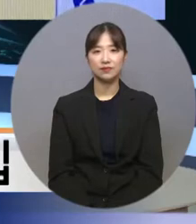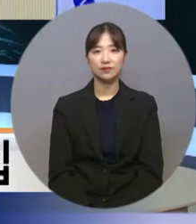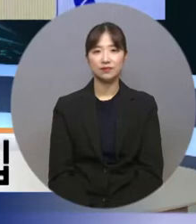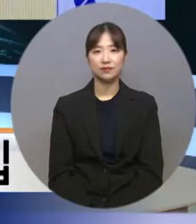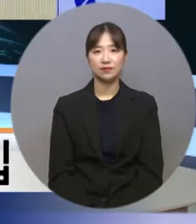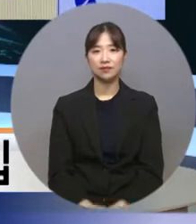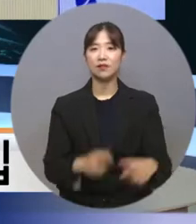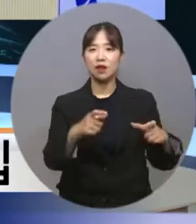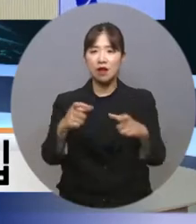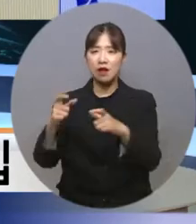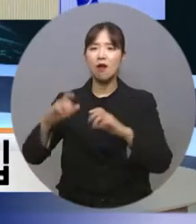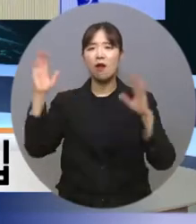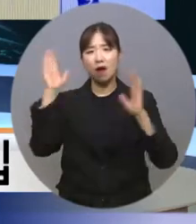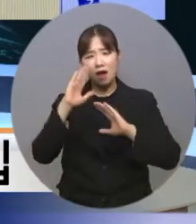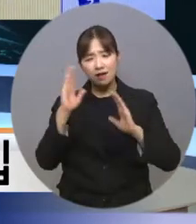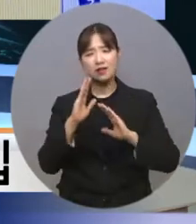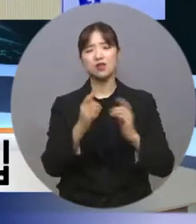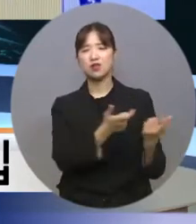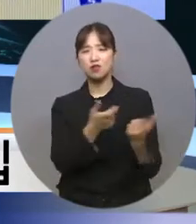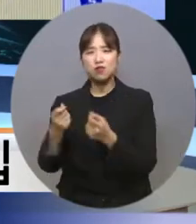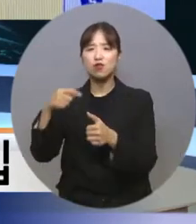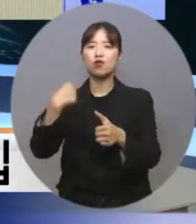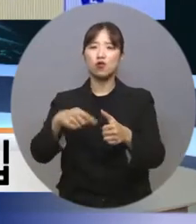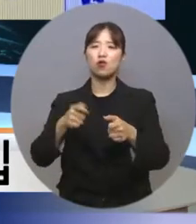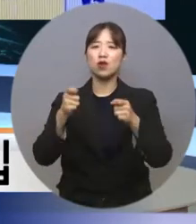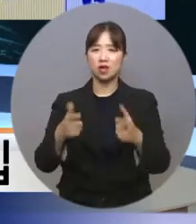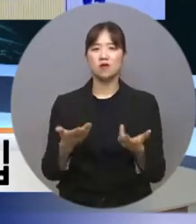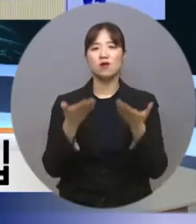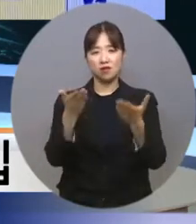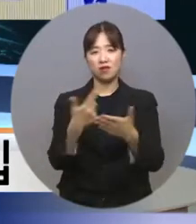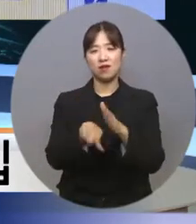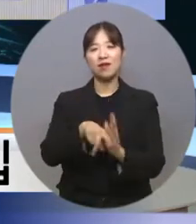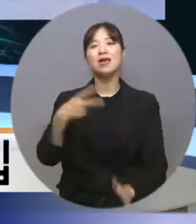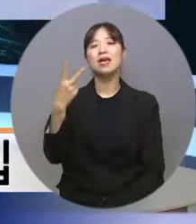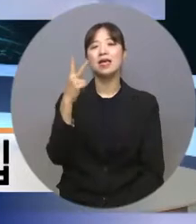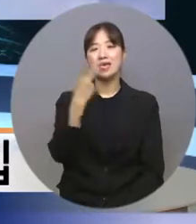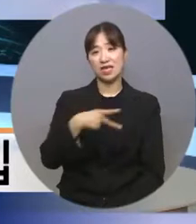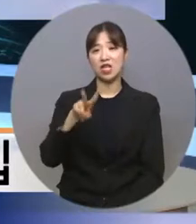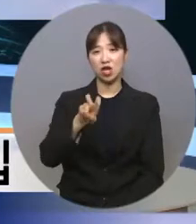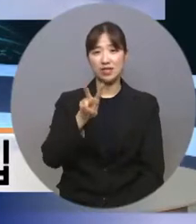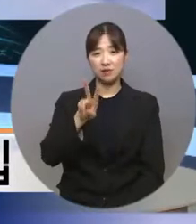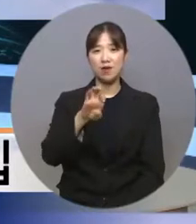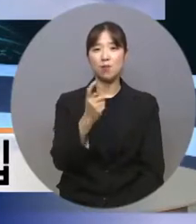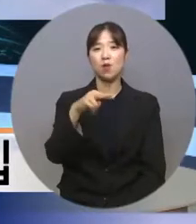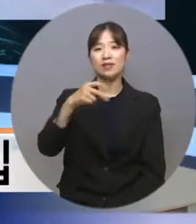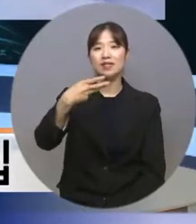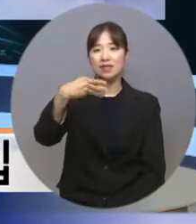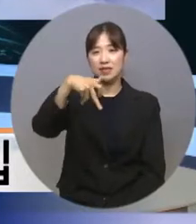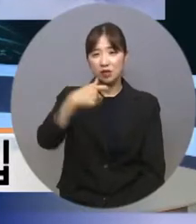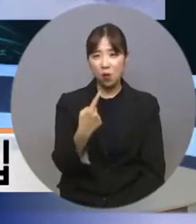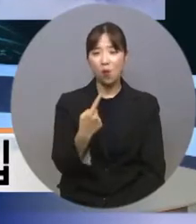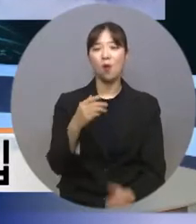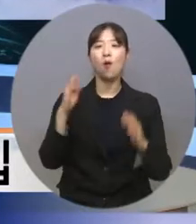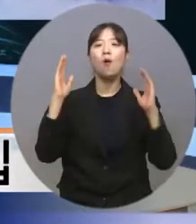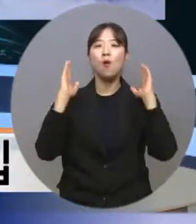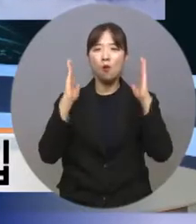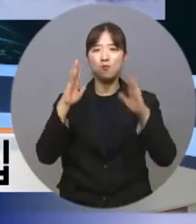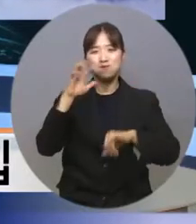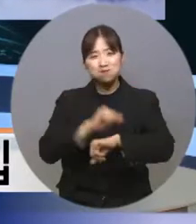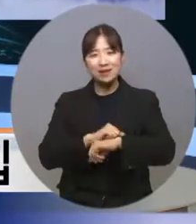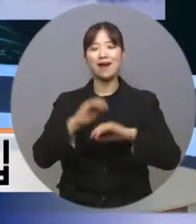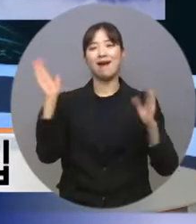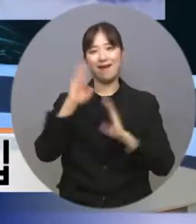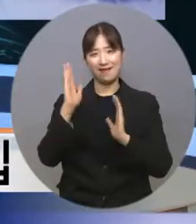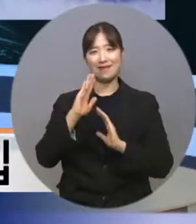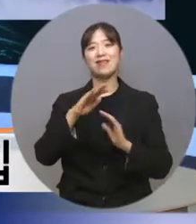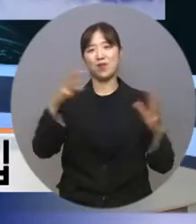지역 학생들에게 균등한 교육 기회를 제공해주는 2022 포스코 비전 장학생을 모집합니다 장학금 지급과